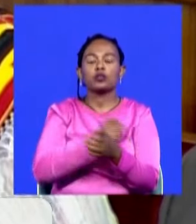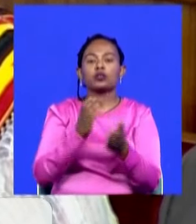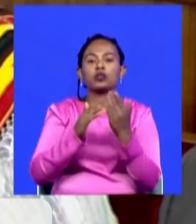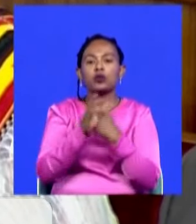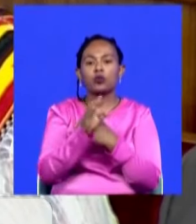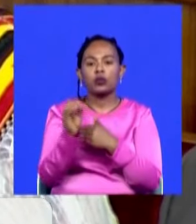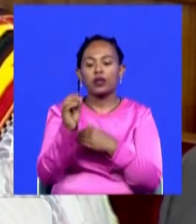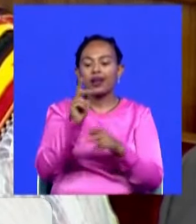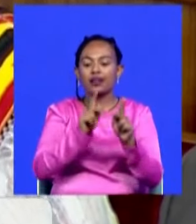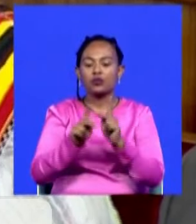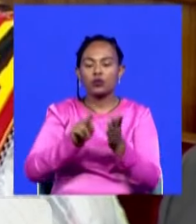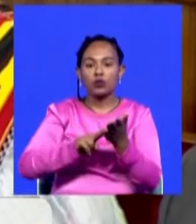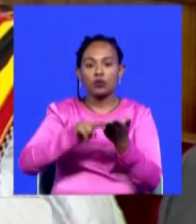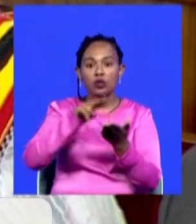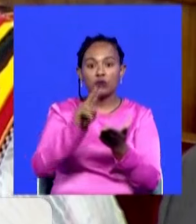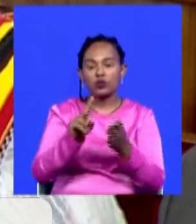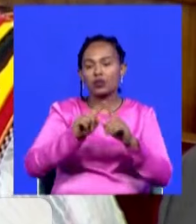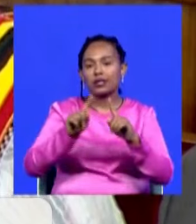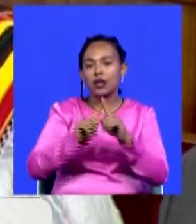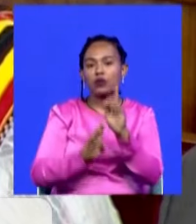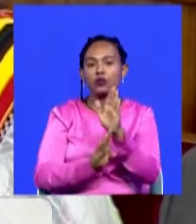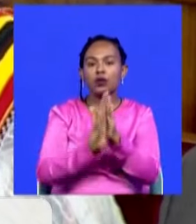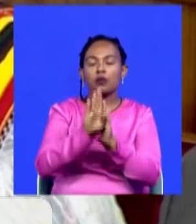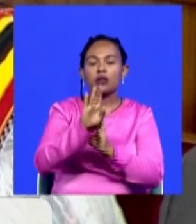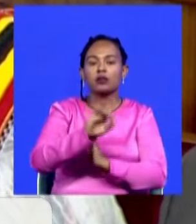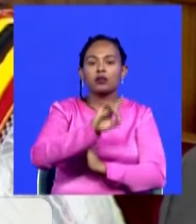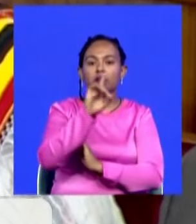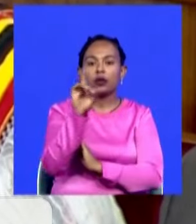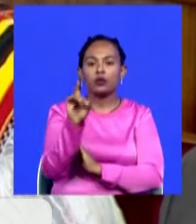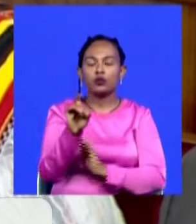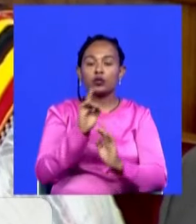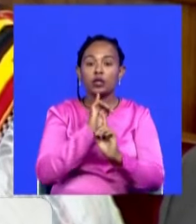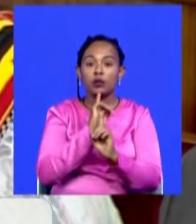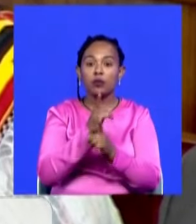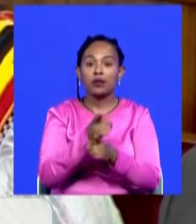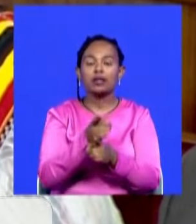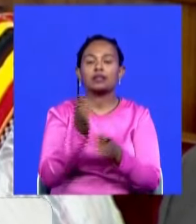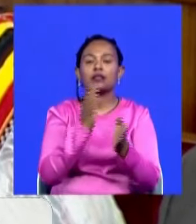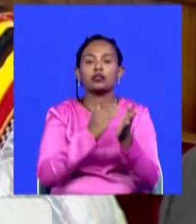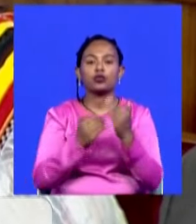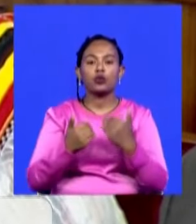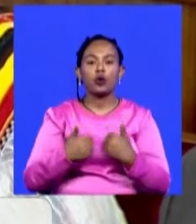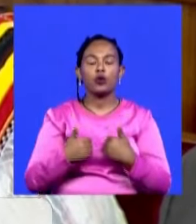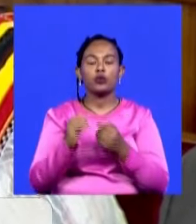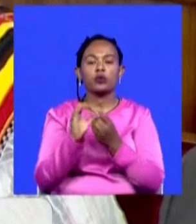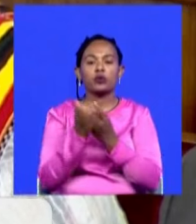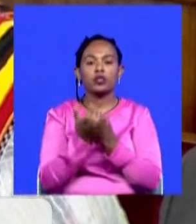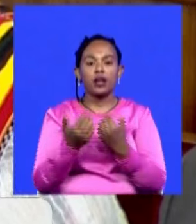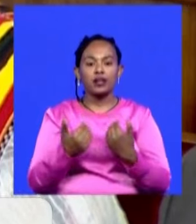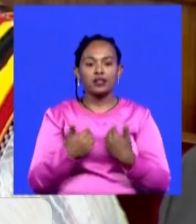ከህዝቡ ለሚነሱ የተለያዩ የልማት ጥያቄዎችን ለመመለስ እየተቸገሩ ያሉበት ሁኔታ